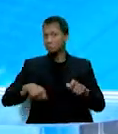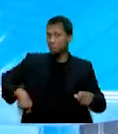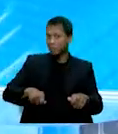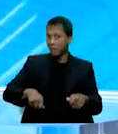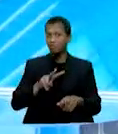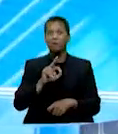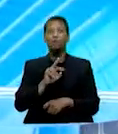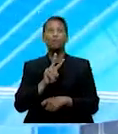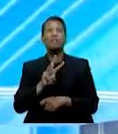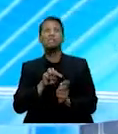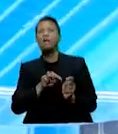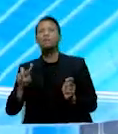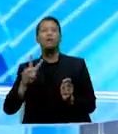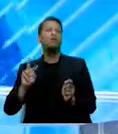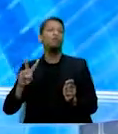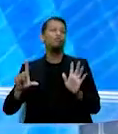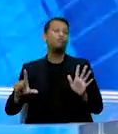hingga 2027.